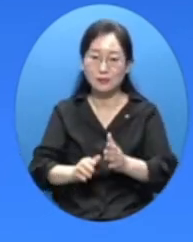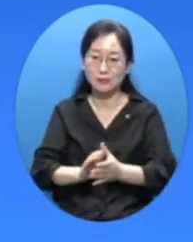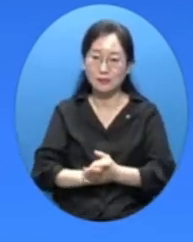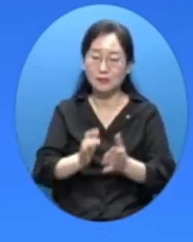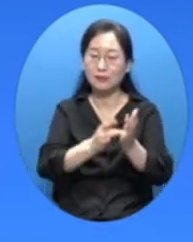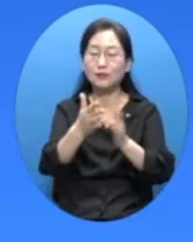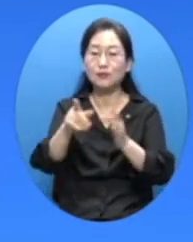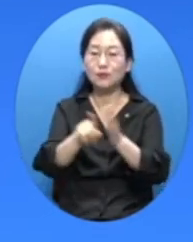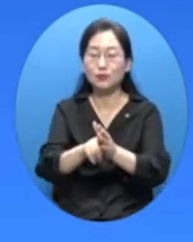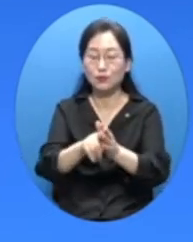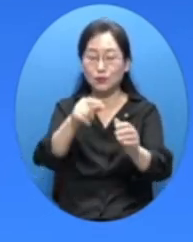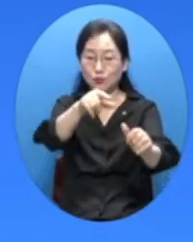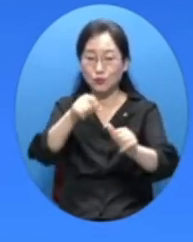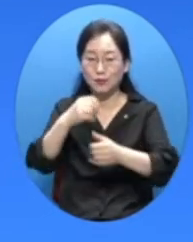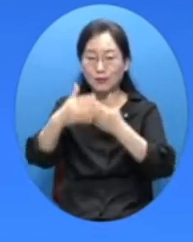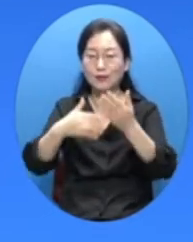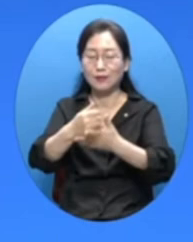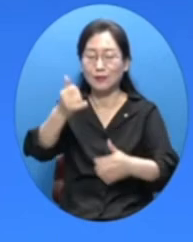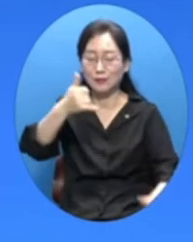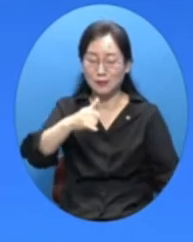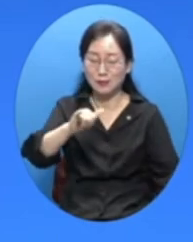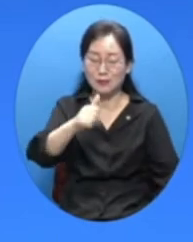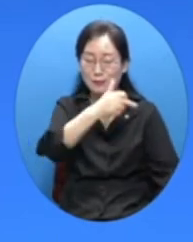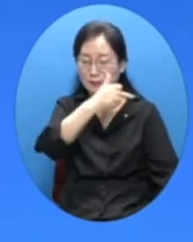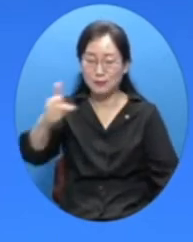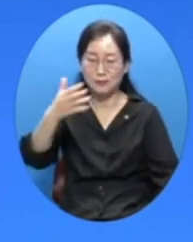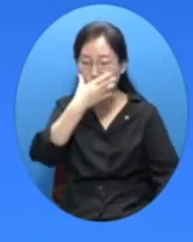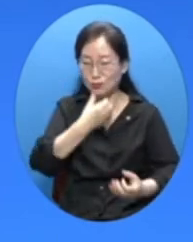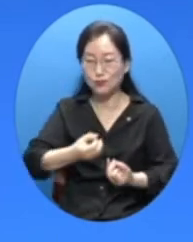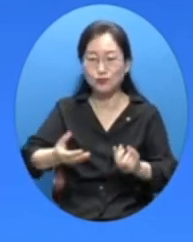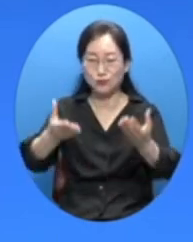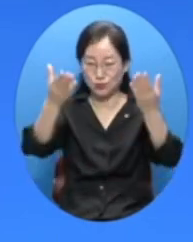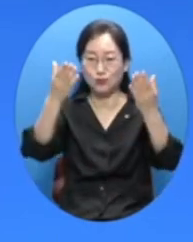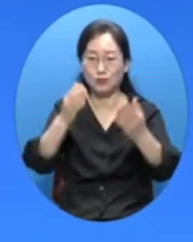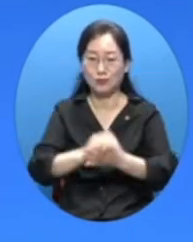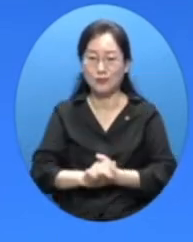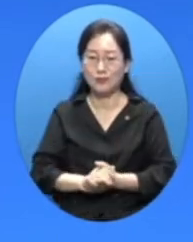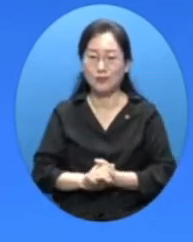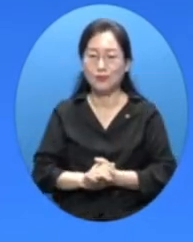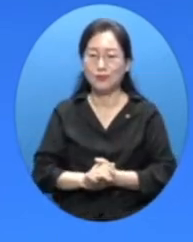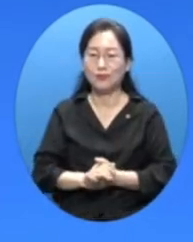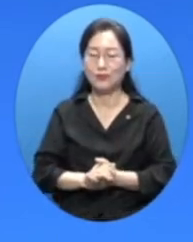예수 믿고 구원받아 하나님 자녀가 되는 것이 큰 축복입니다.